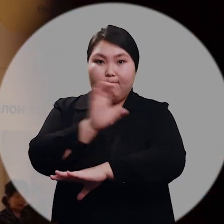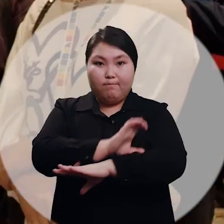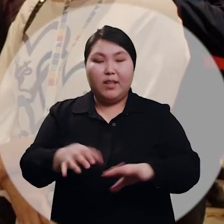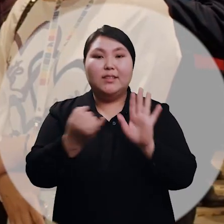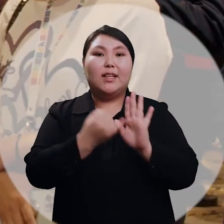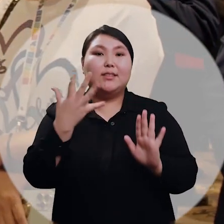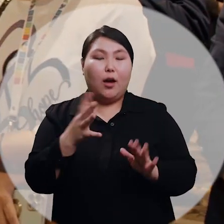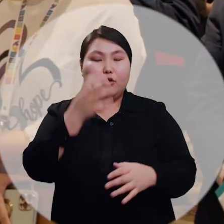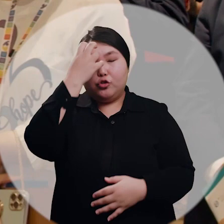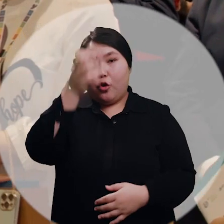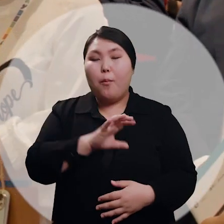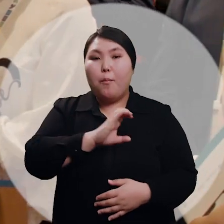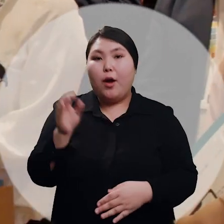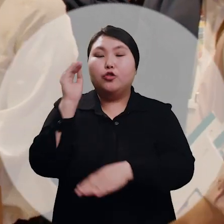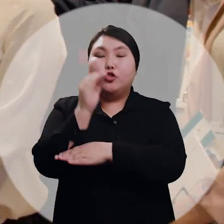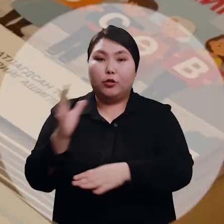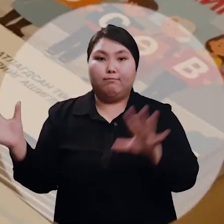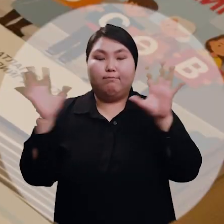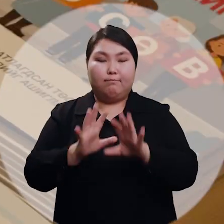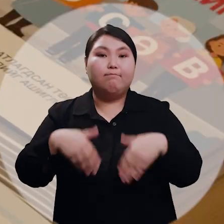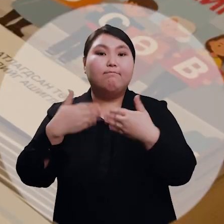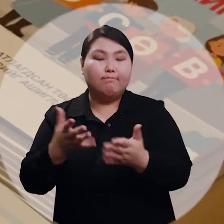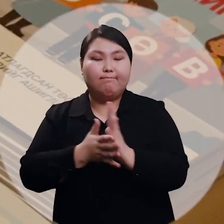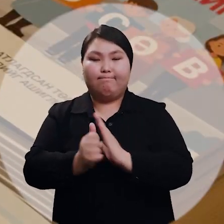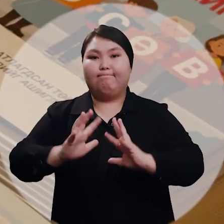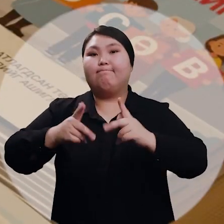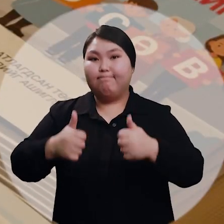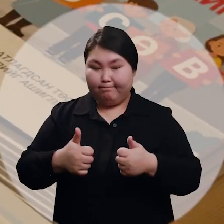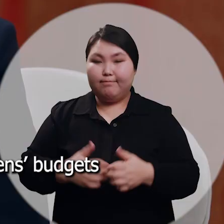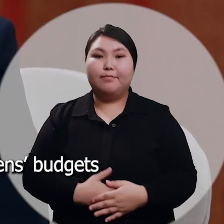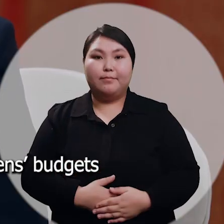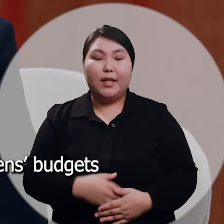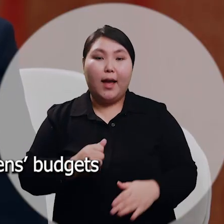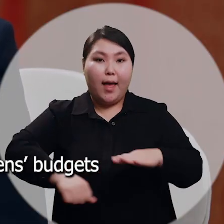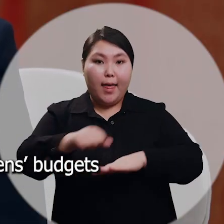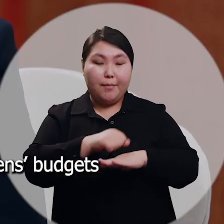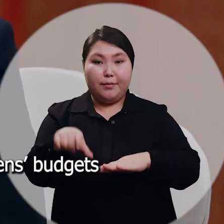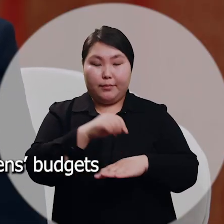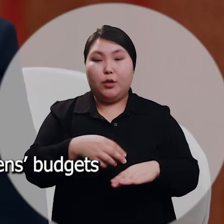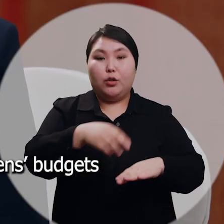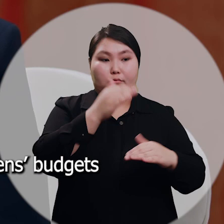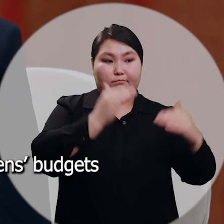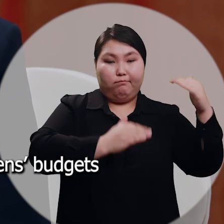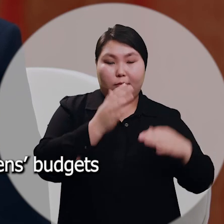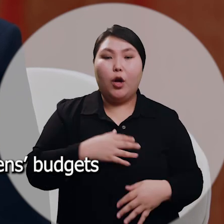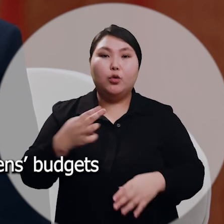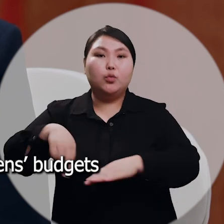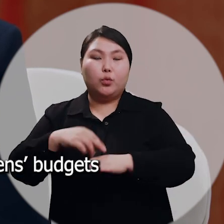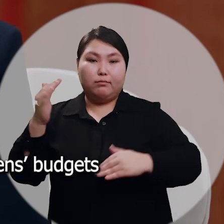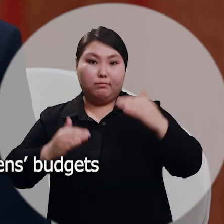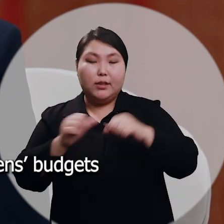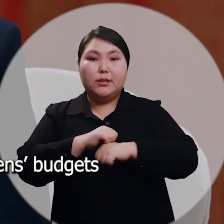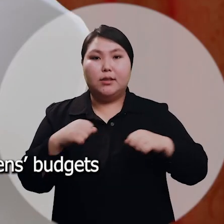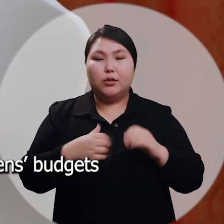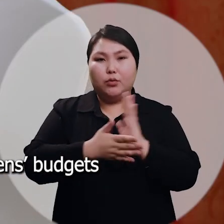сургултар жарнан төринь байгүлэгэн төлөвэлэд хүргэж чадуүхжуудла. ЗАА Мүүд эндөөвч нь үргэээнд үхшін-дуүргээнд энэ зүргэд энэ